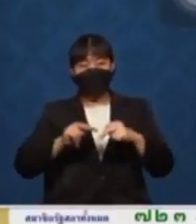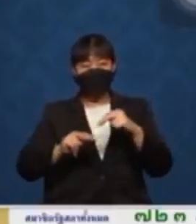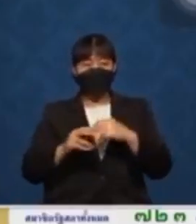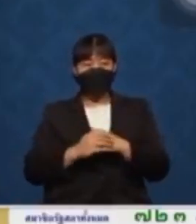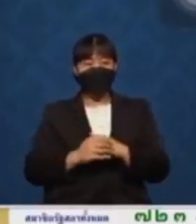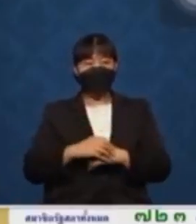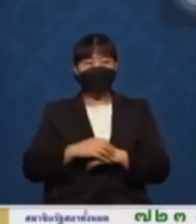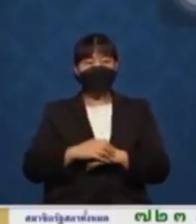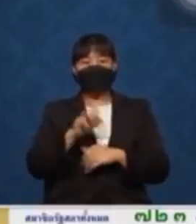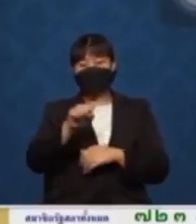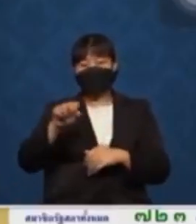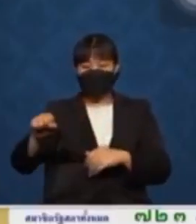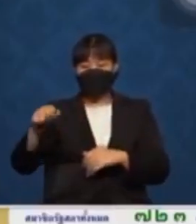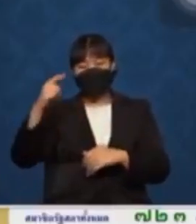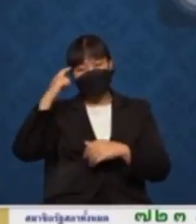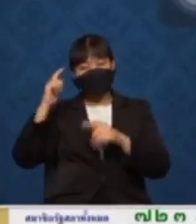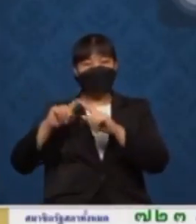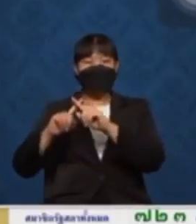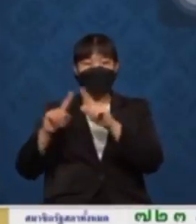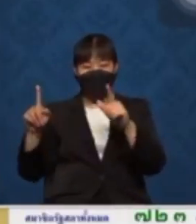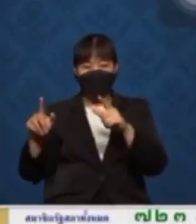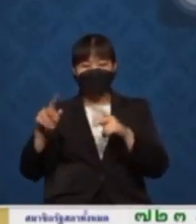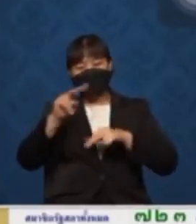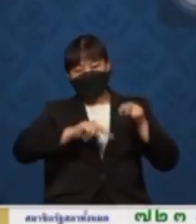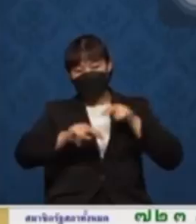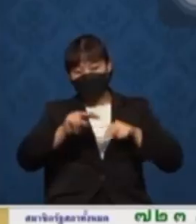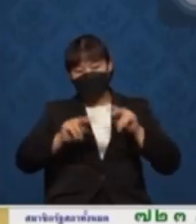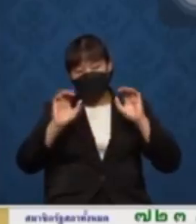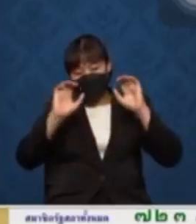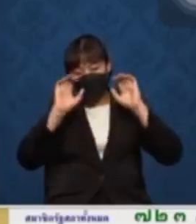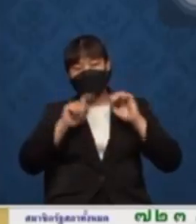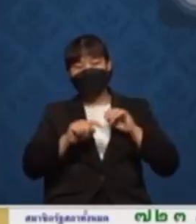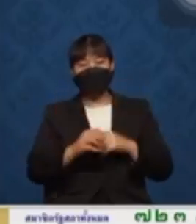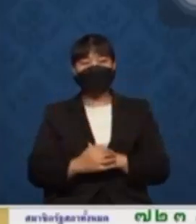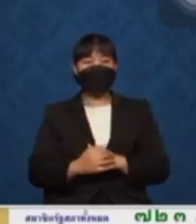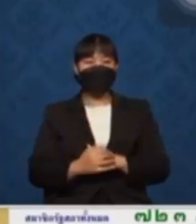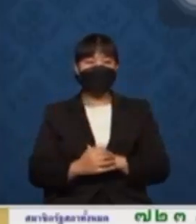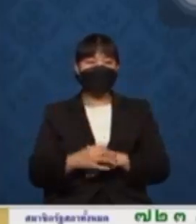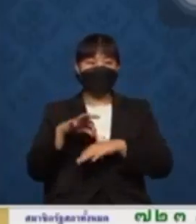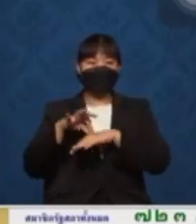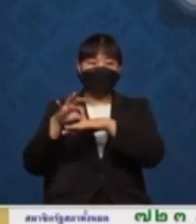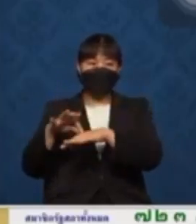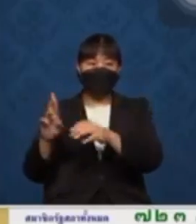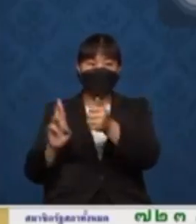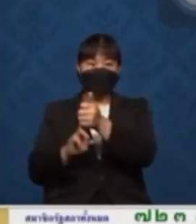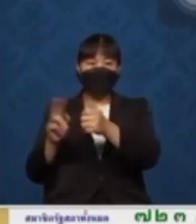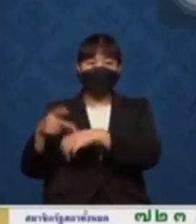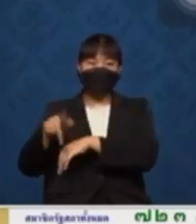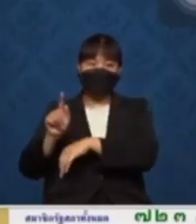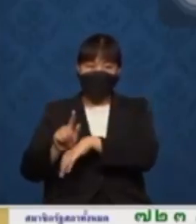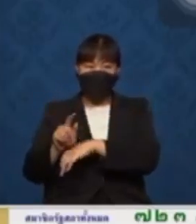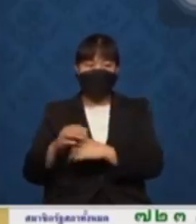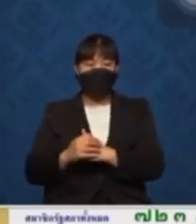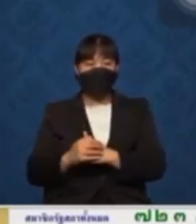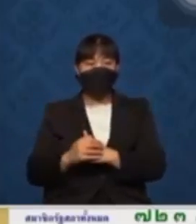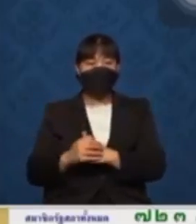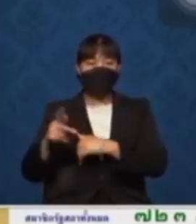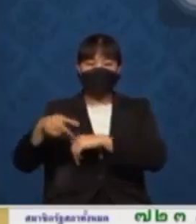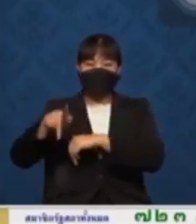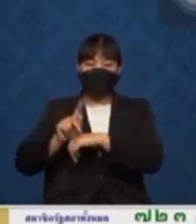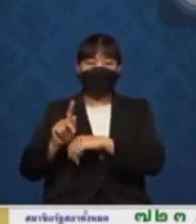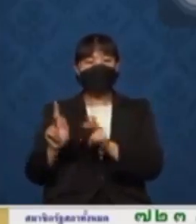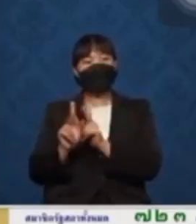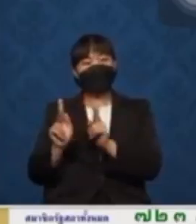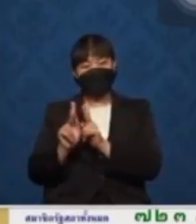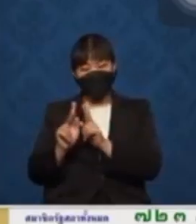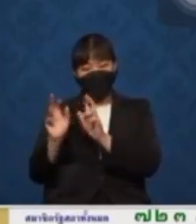ำนาจของส.ส.ฝ่ายค้านที่ต้องมีหน้าที่ในการตรวจสอบรัฐบาลอยู่แล้วไม่ว่าจะเป็นตำแหน่งของรองประธานสภา1ตำแหน่งหรือว่าตำแหน่งประธานกรรมธิการ